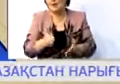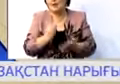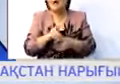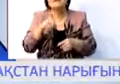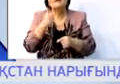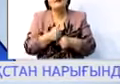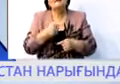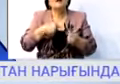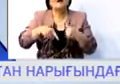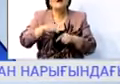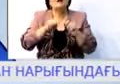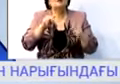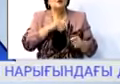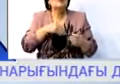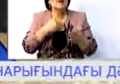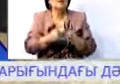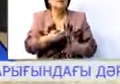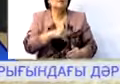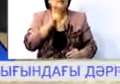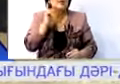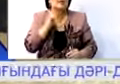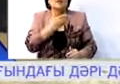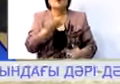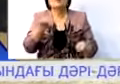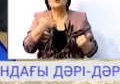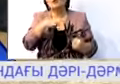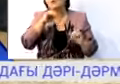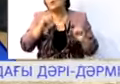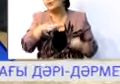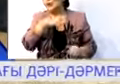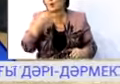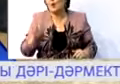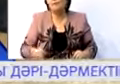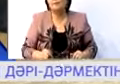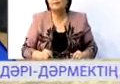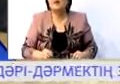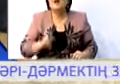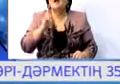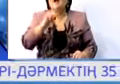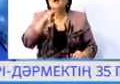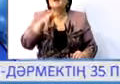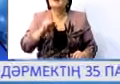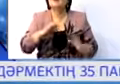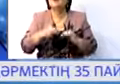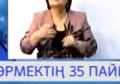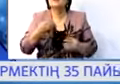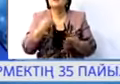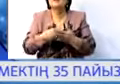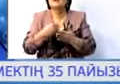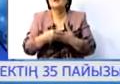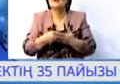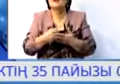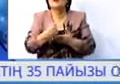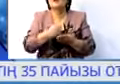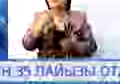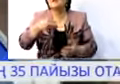Негізі кәсіп ашып жұмыс істеймін деген жастарға бүгінде мүмкіндік көп. Қазалы ауданынан бизнестің жол картасы 2020 бизнесті қолдау